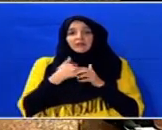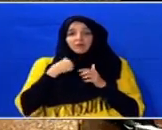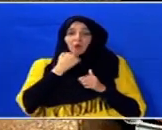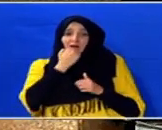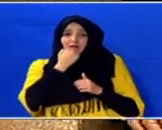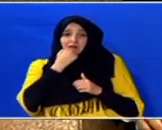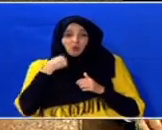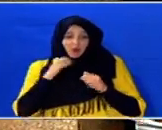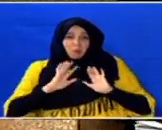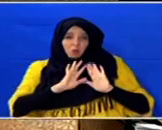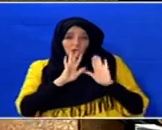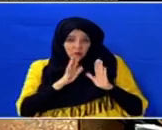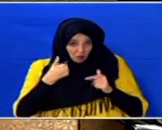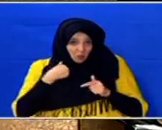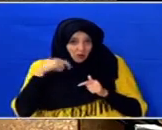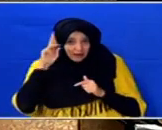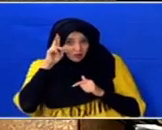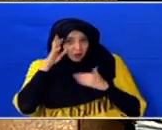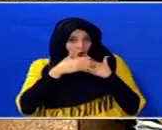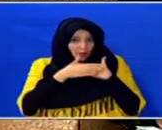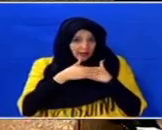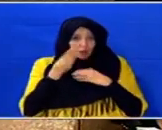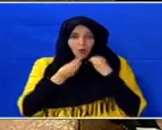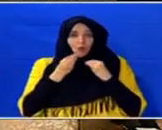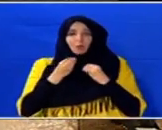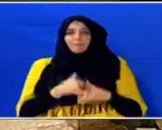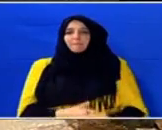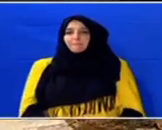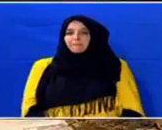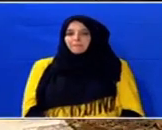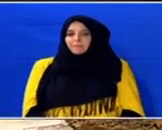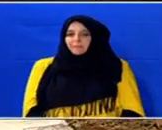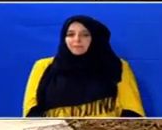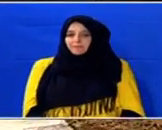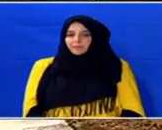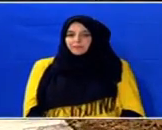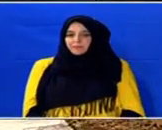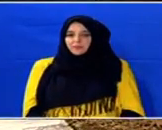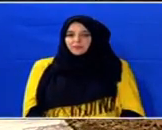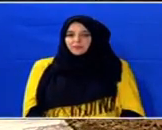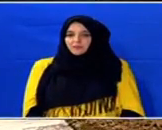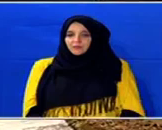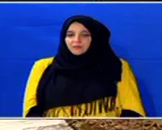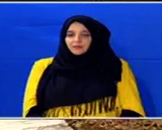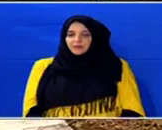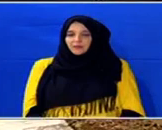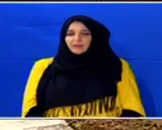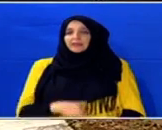شو مقصره في الدين. هي وش بيها؟ هي كانت مريضه عام الاول ثلاث شهر رمضان.